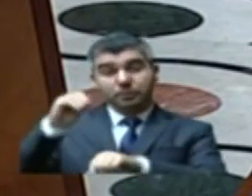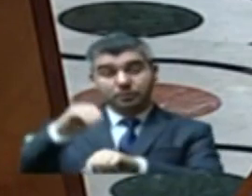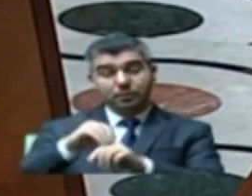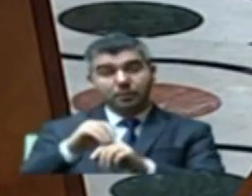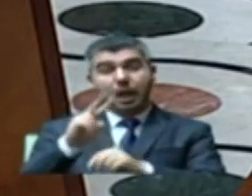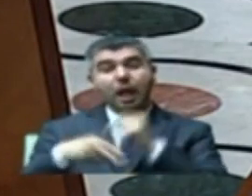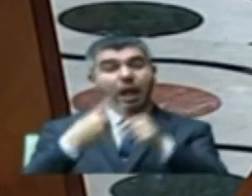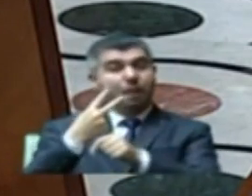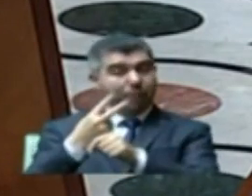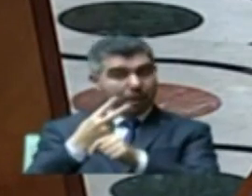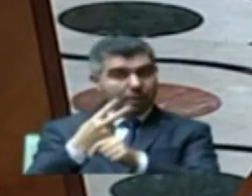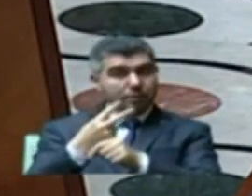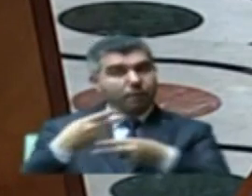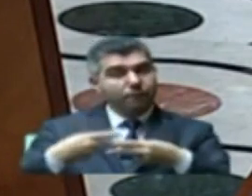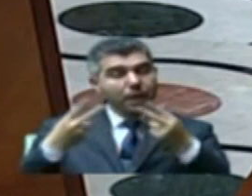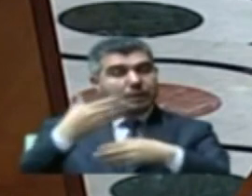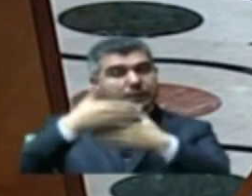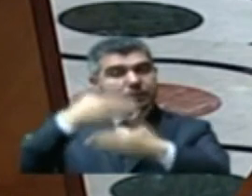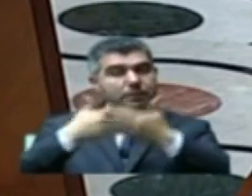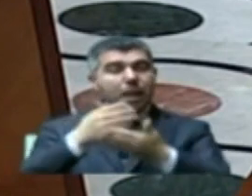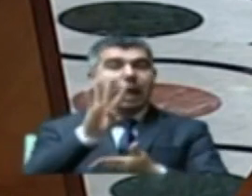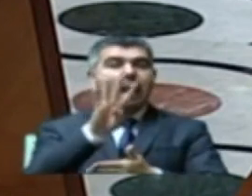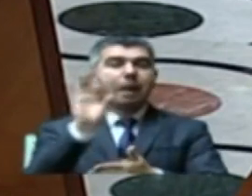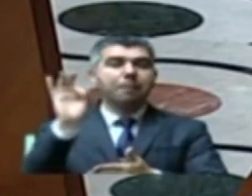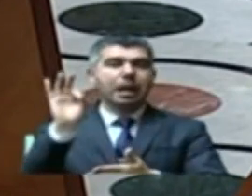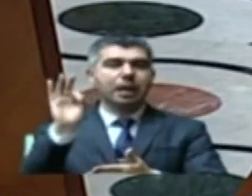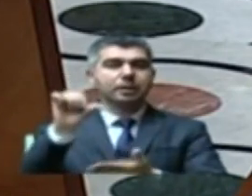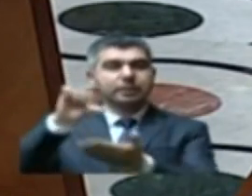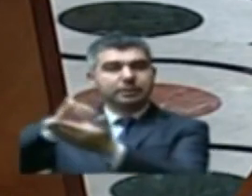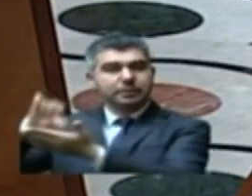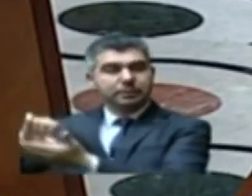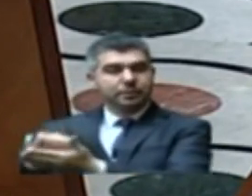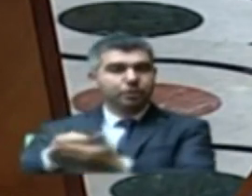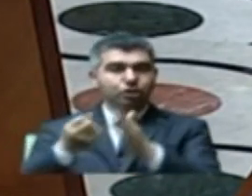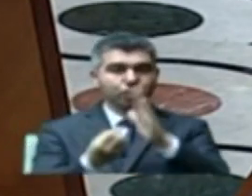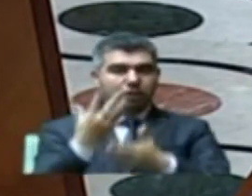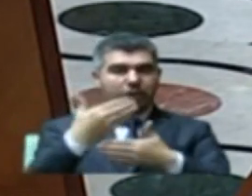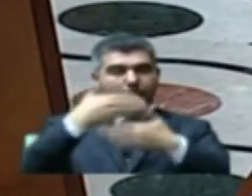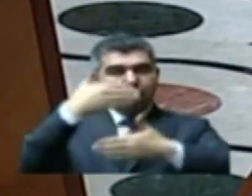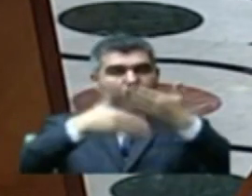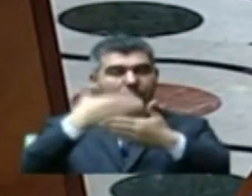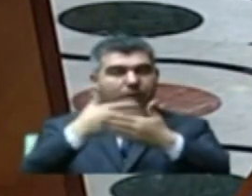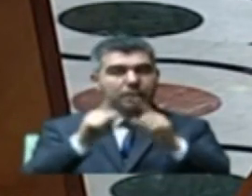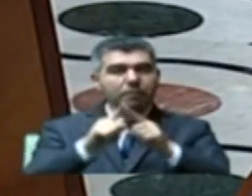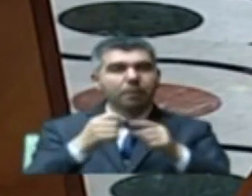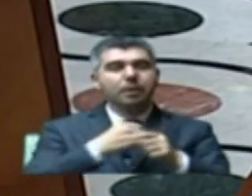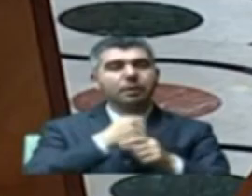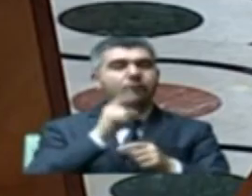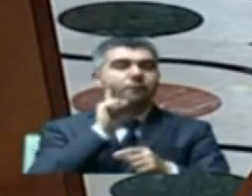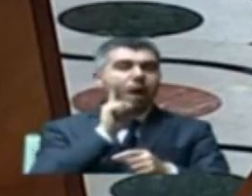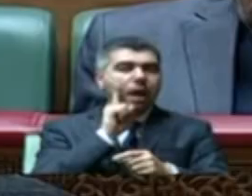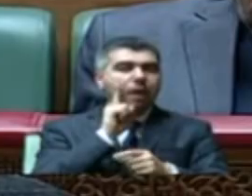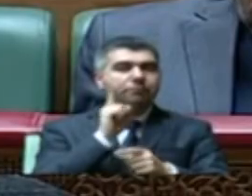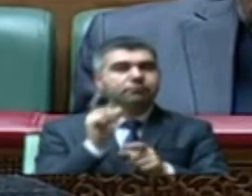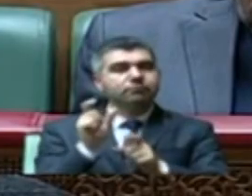السنتين أحدثنا 40 مؤسسة متعددة الوظائف لصالح النساء واللي كيستقبلوا